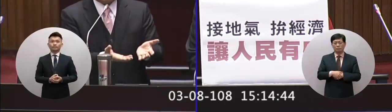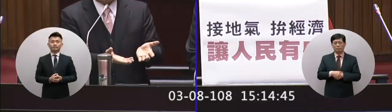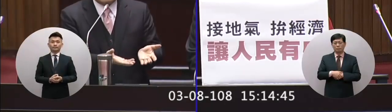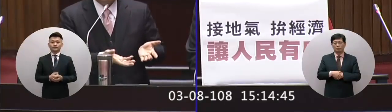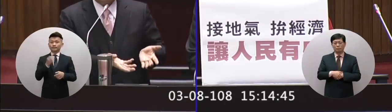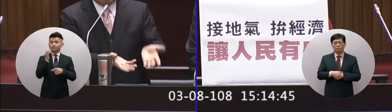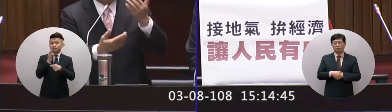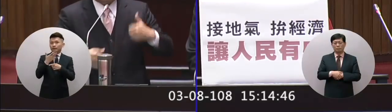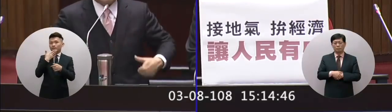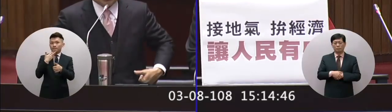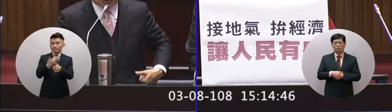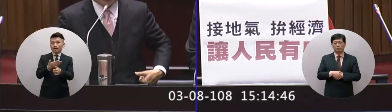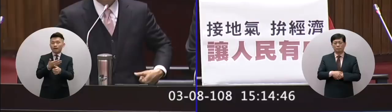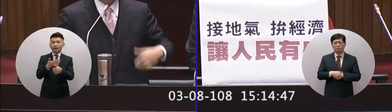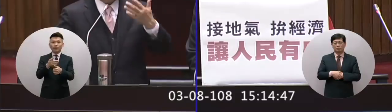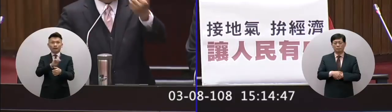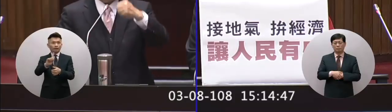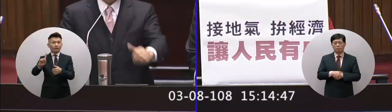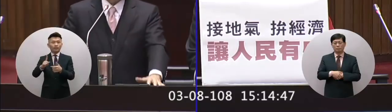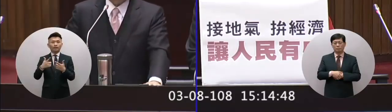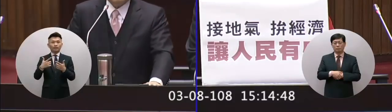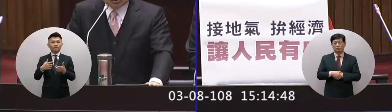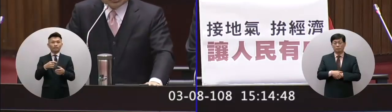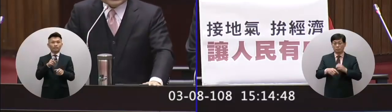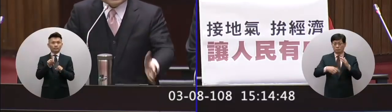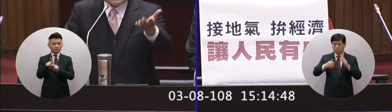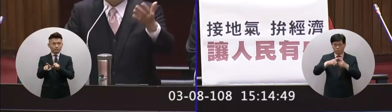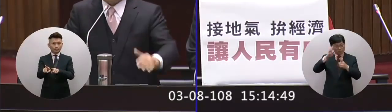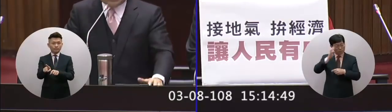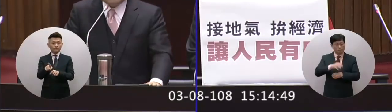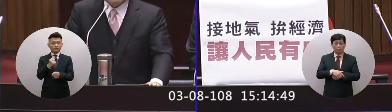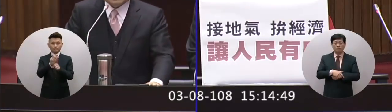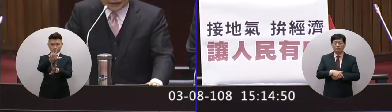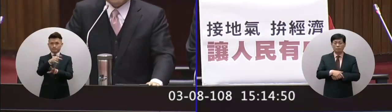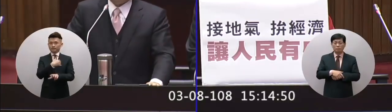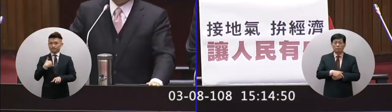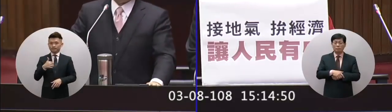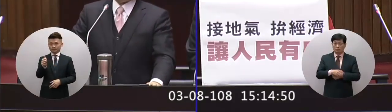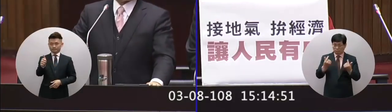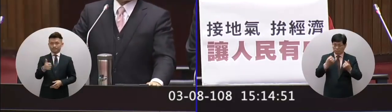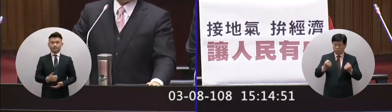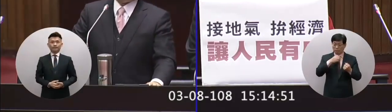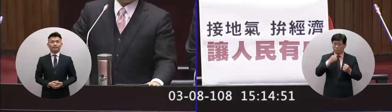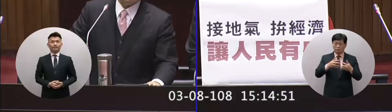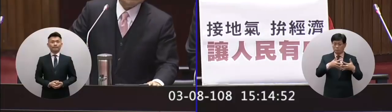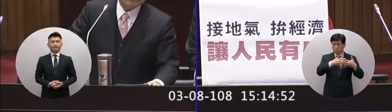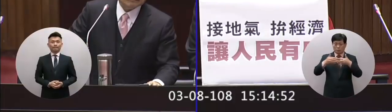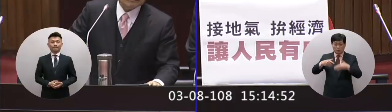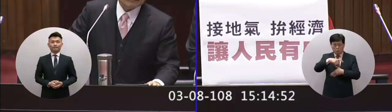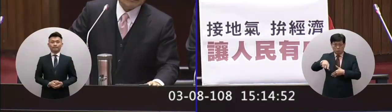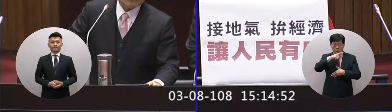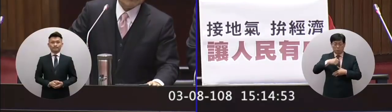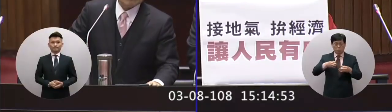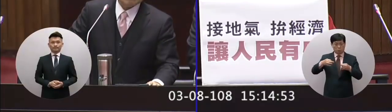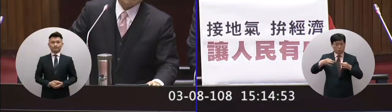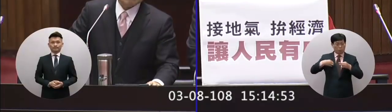优待的办法都付诸实施。 尤其对院长，对 付诸实施就可以，谢谢。 尤其在美洲贸易战的之后